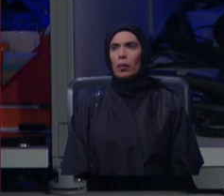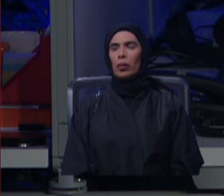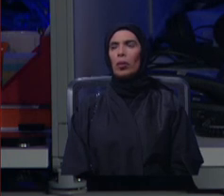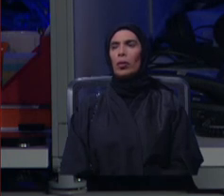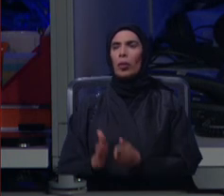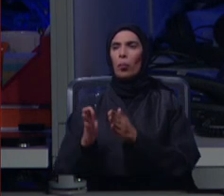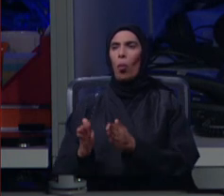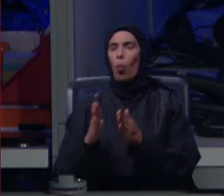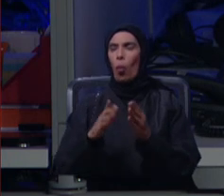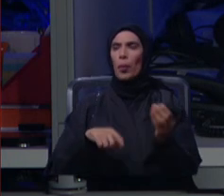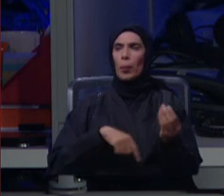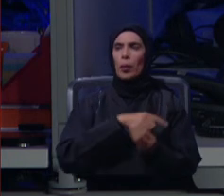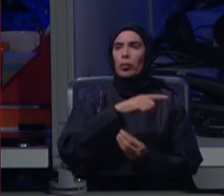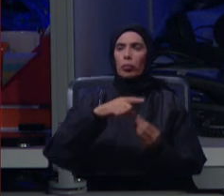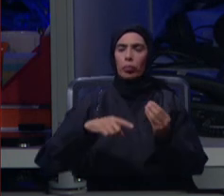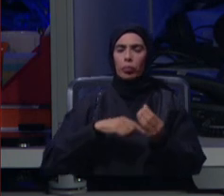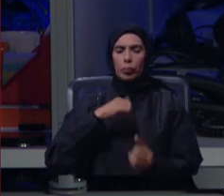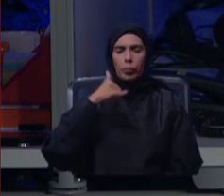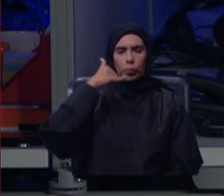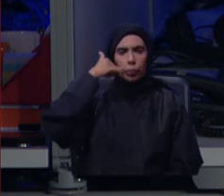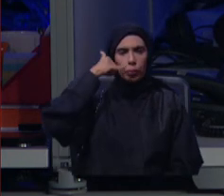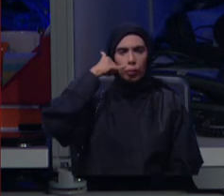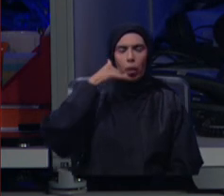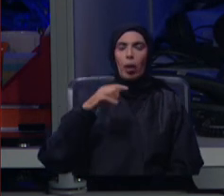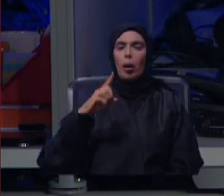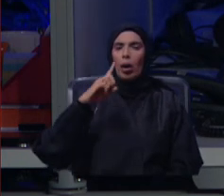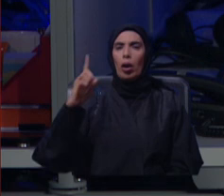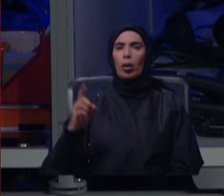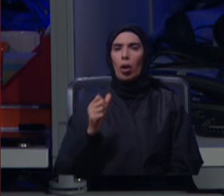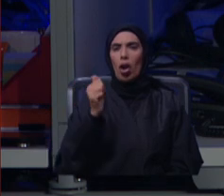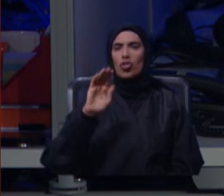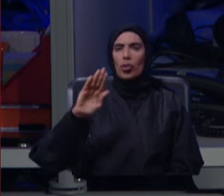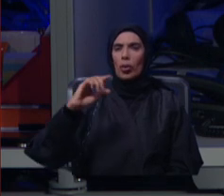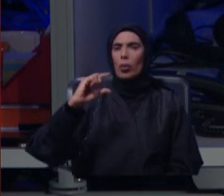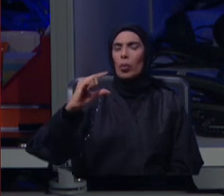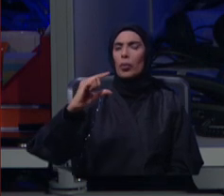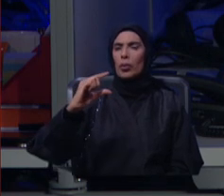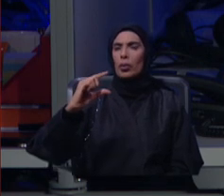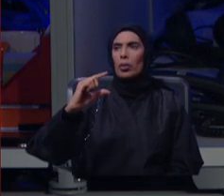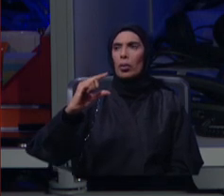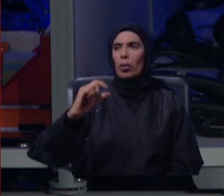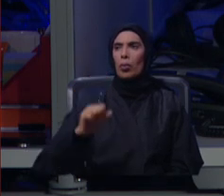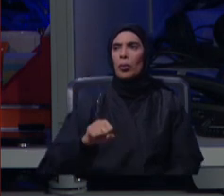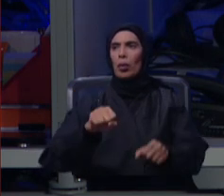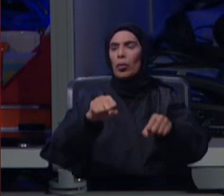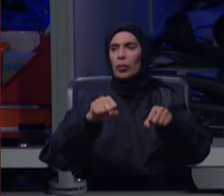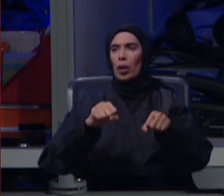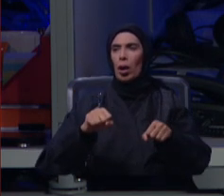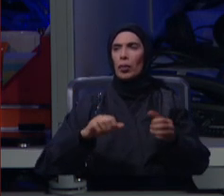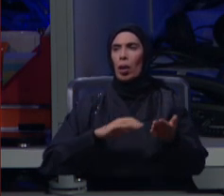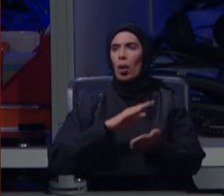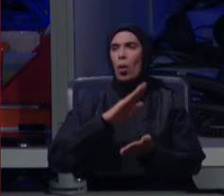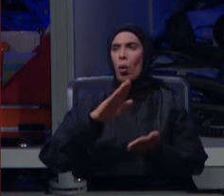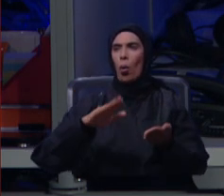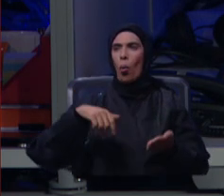وحول هذا الموضوع معنا عبر الهاتف السيد راشد بن كليب، وهو مدير القضايا بوزارة